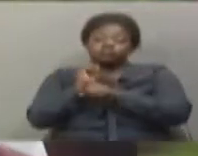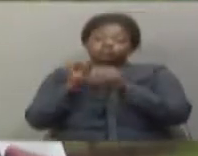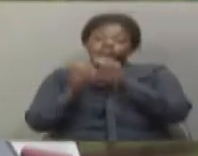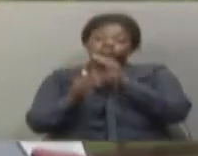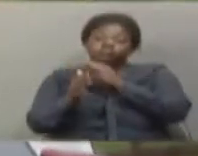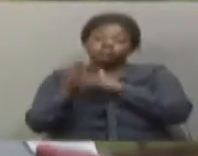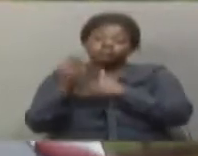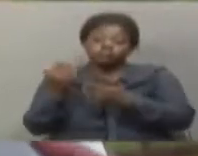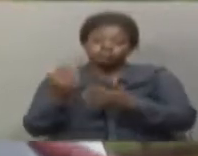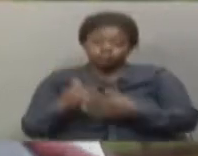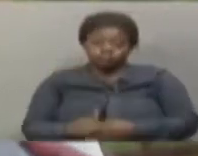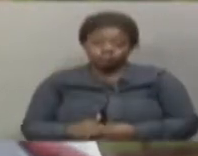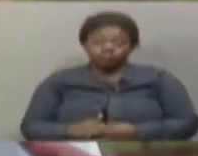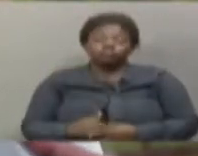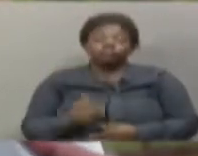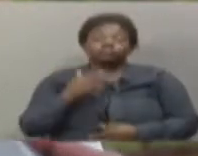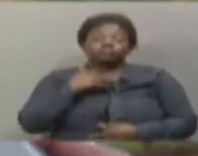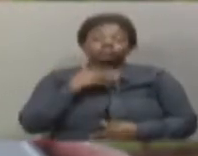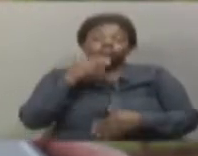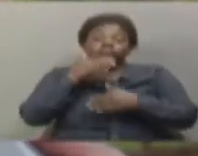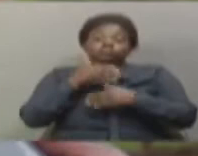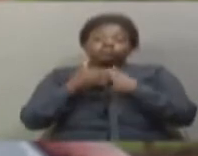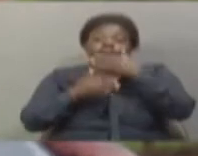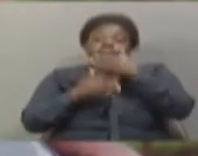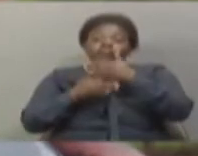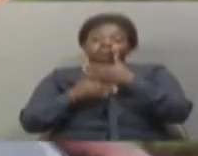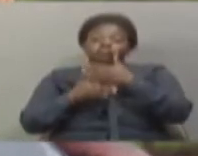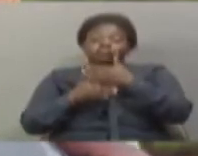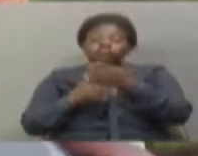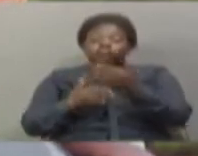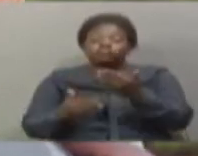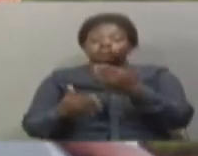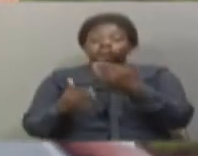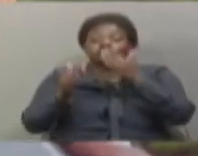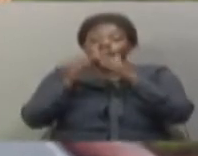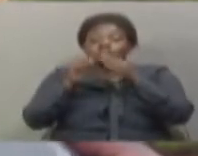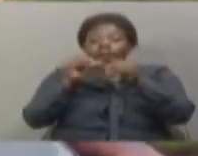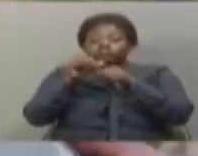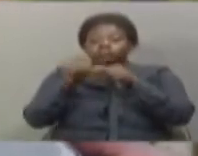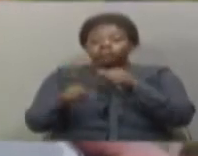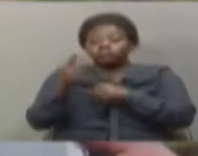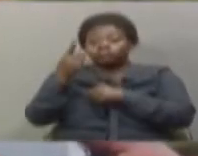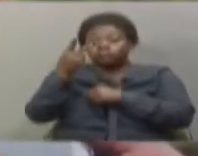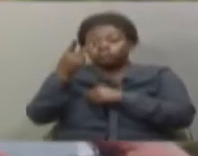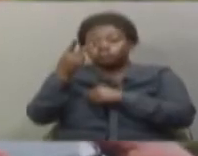Batwala okuzimba ennyumba baliwo okumalako obukadde billions bbiri